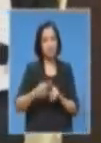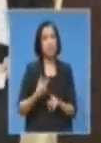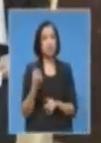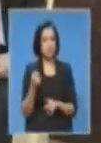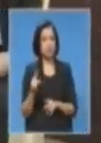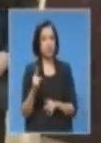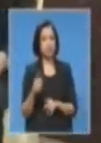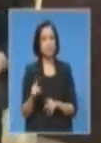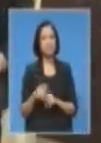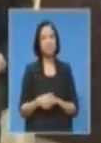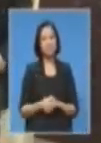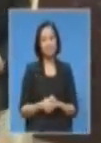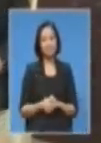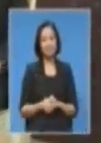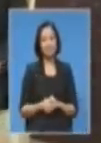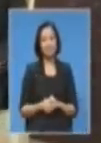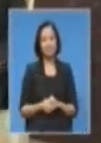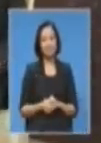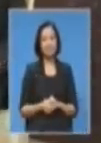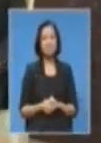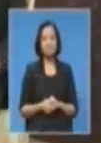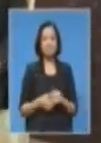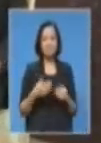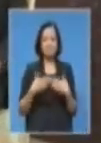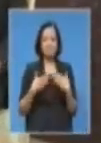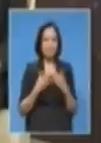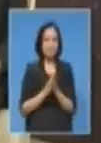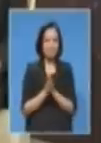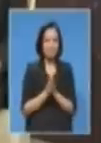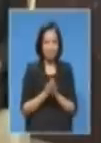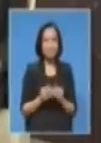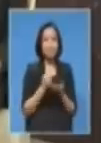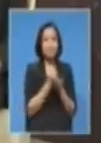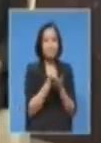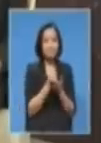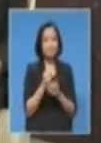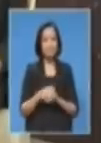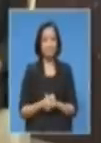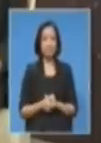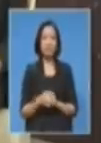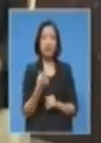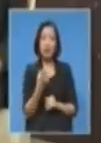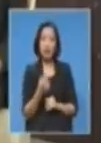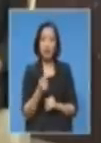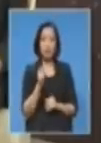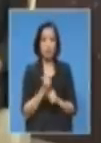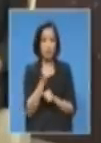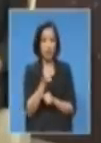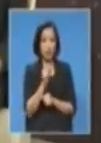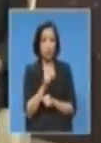ถูกไหมฮะ ครับ อันนี้ก ็ถึงธันวานี่ครับ เอาใจช่วยนะครับเอาใจช่วยให้เพราะอะไรที่เร่งได้มันดีเพราะมันไม่ใ